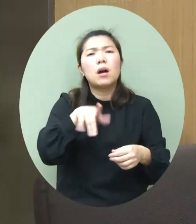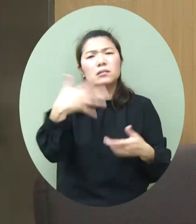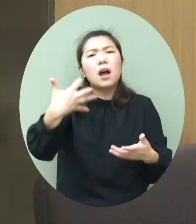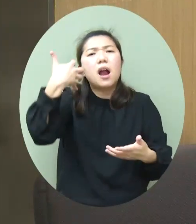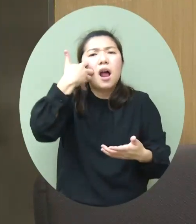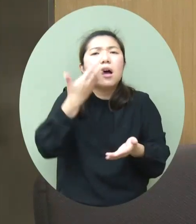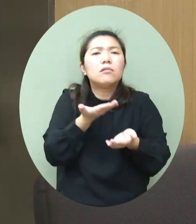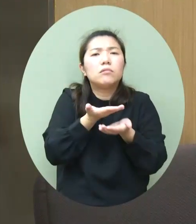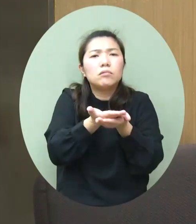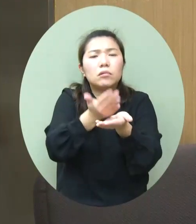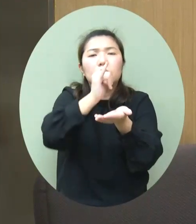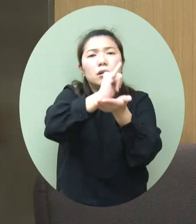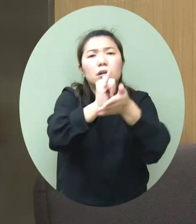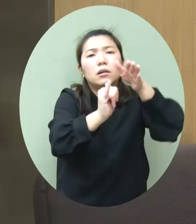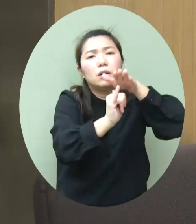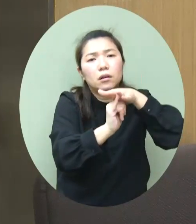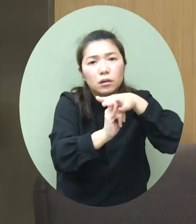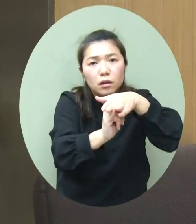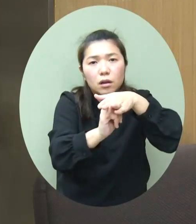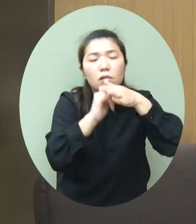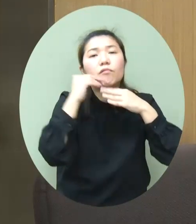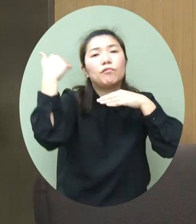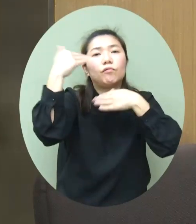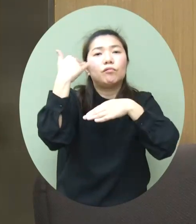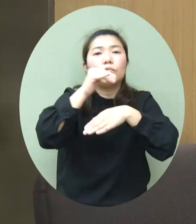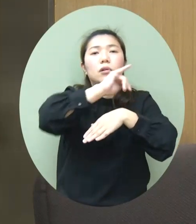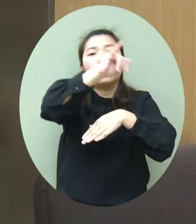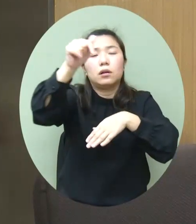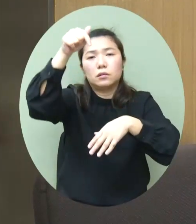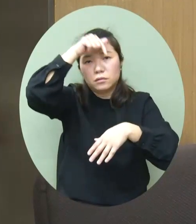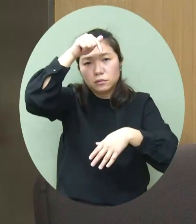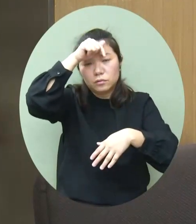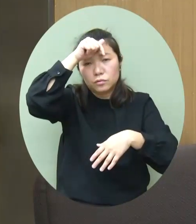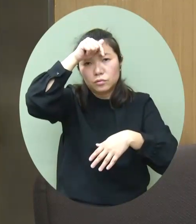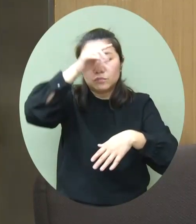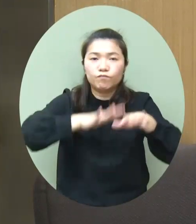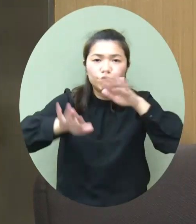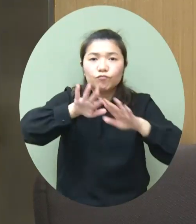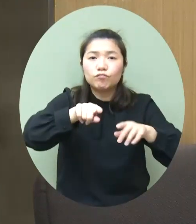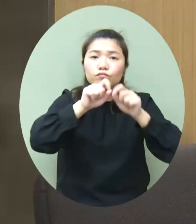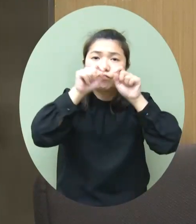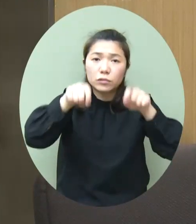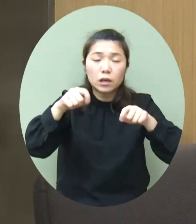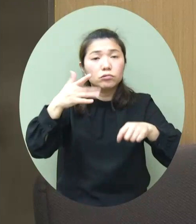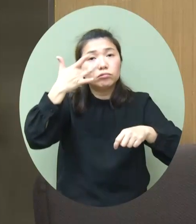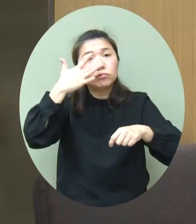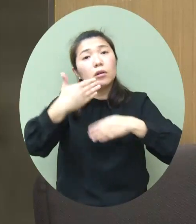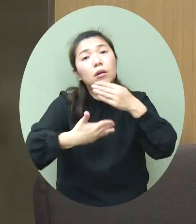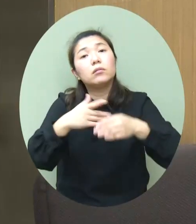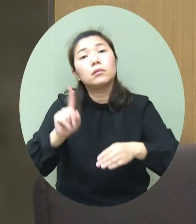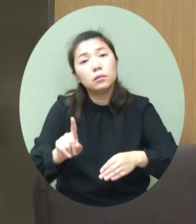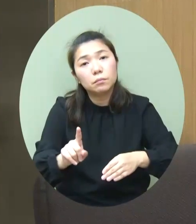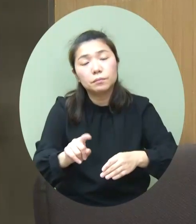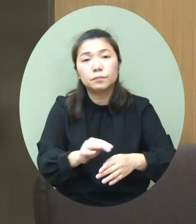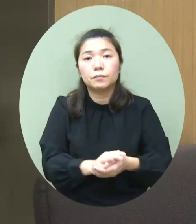已经送到医院来储存遗体，这个情况你可以跟我们说一